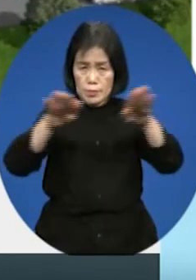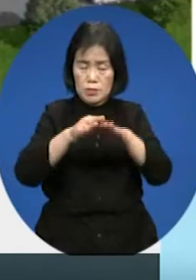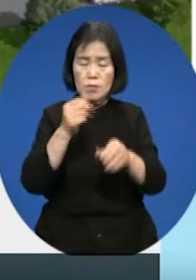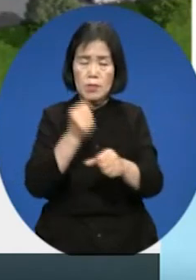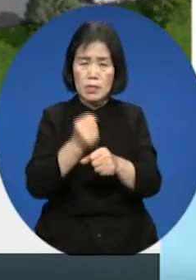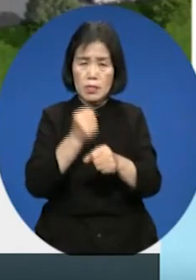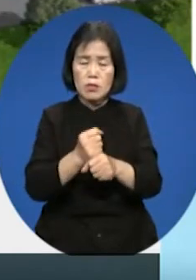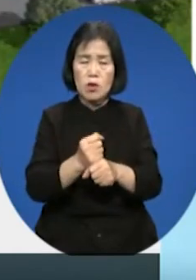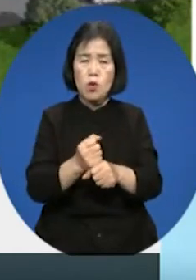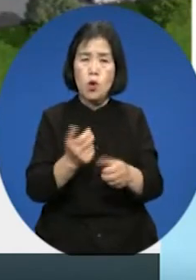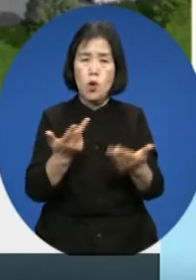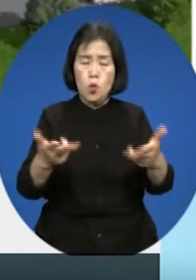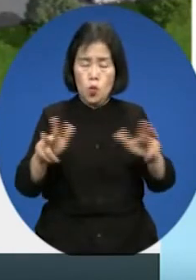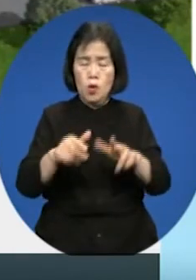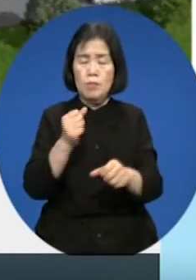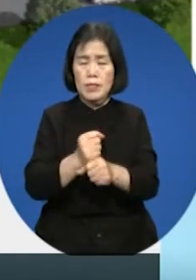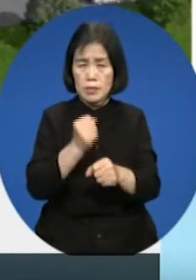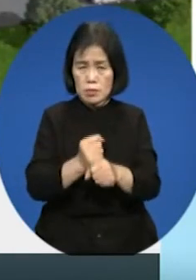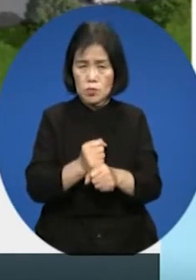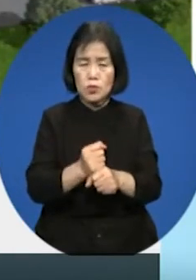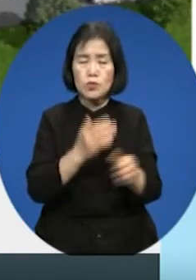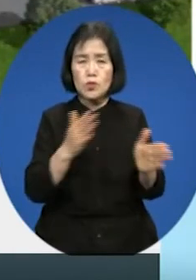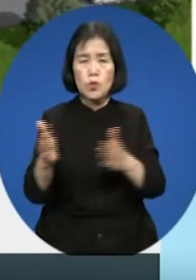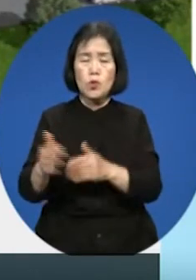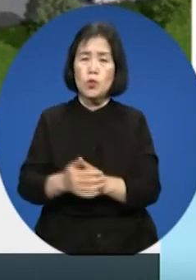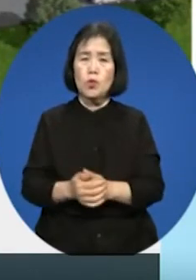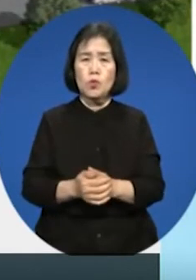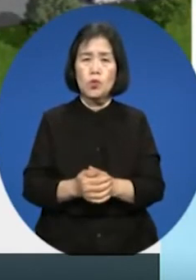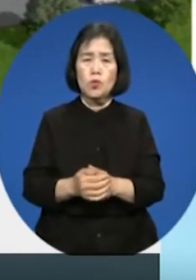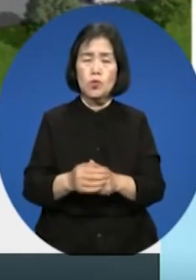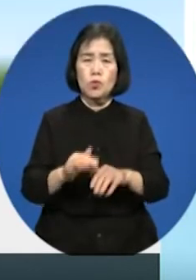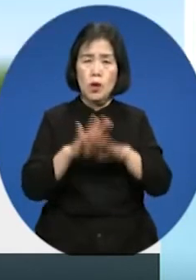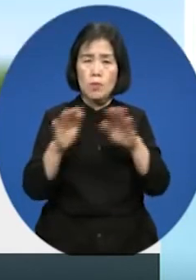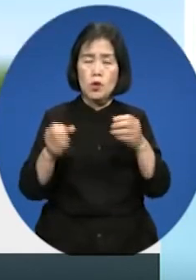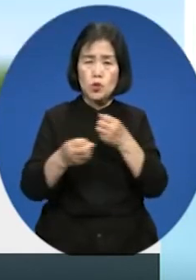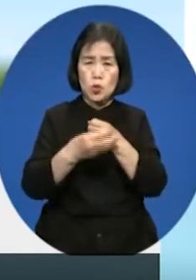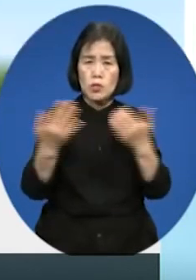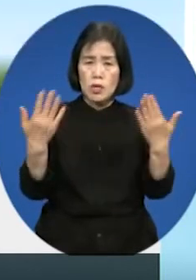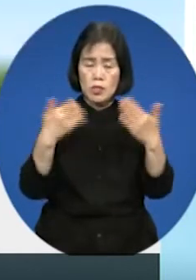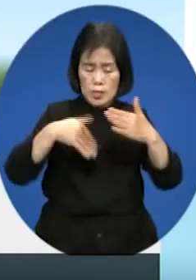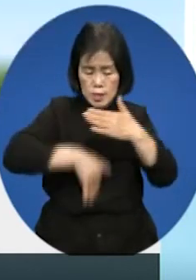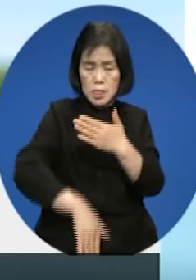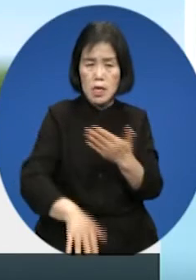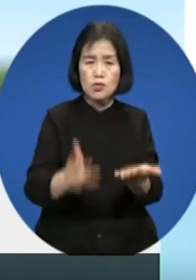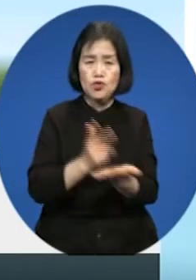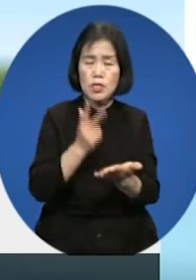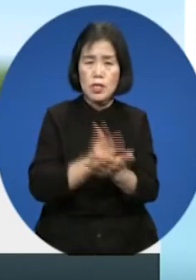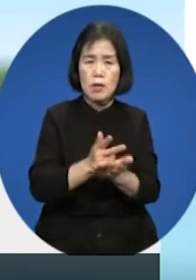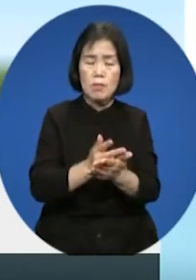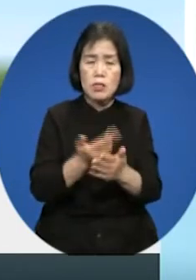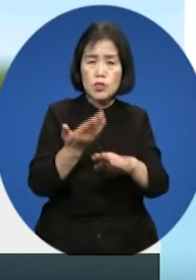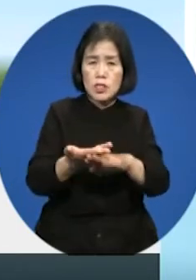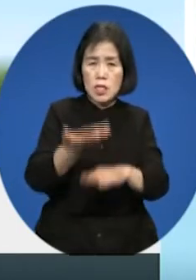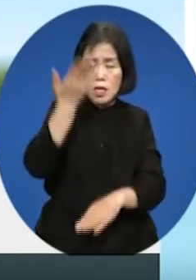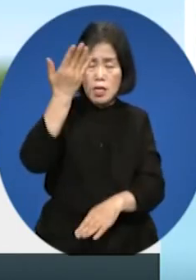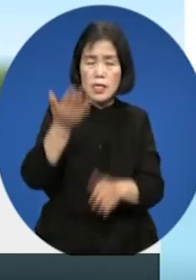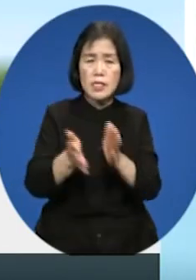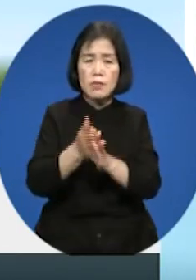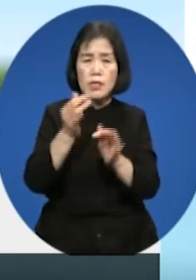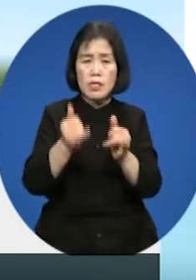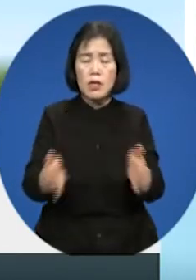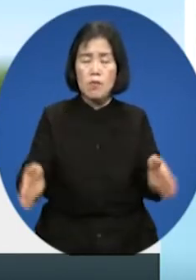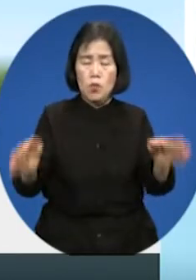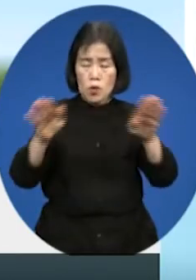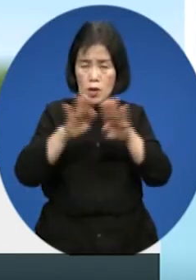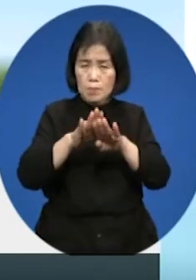사업들을 다시 하고 있고요. 또 광명 동초등학교에 지하 주차장을 조성하고 또 지상에는 시민들의